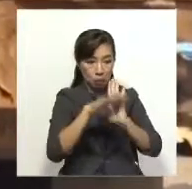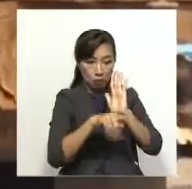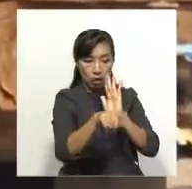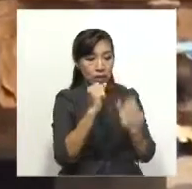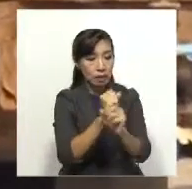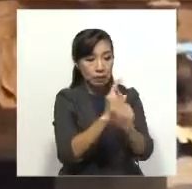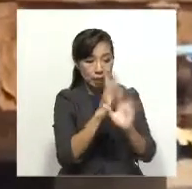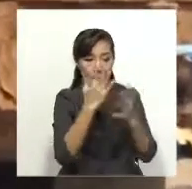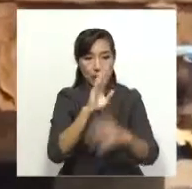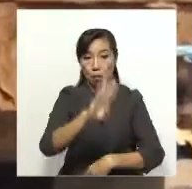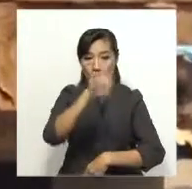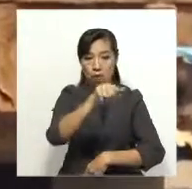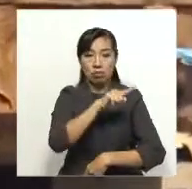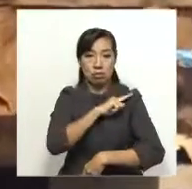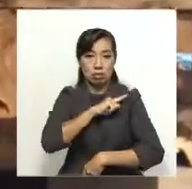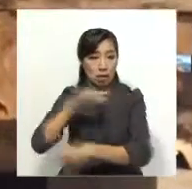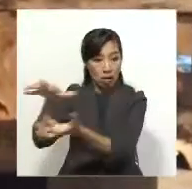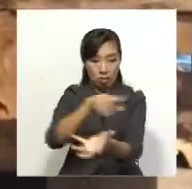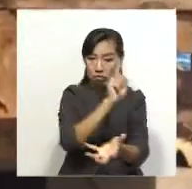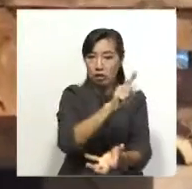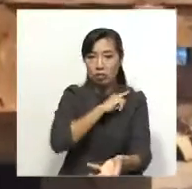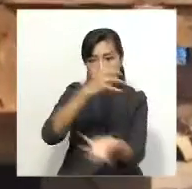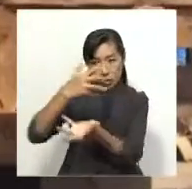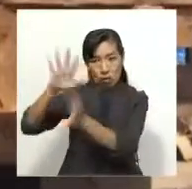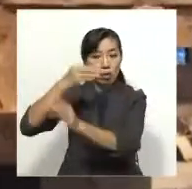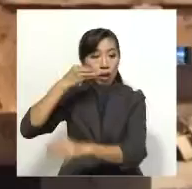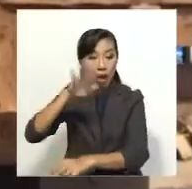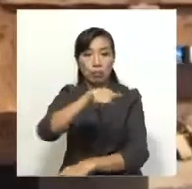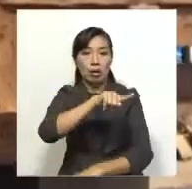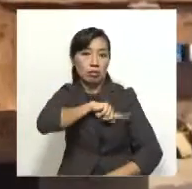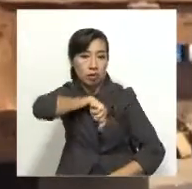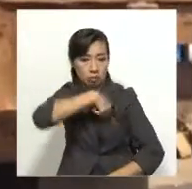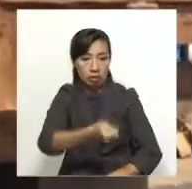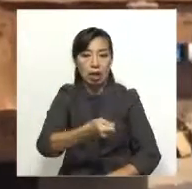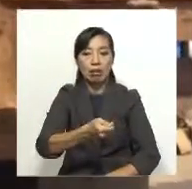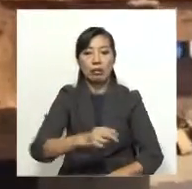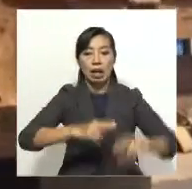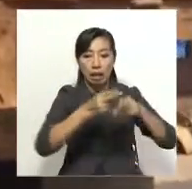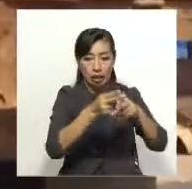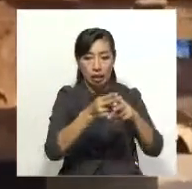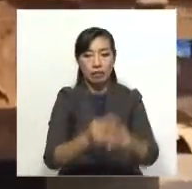ะต้องรับผิดชอบนะคะในการส่งกลับประเทศต้นทางโดยรับผิดชอบค่าใช้จ่ายเองทั้งหมดด้วยค่ะ